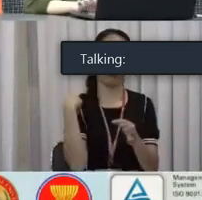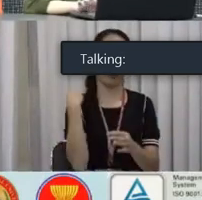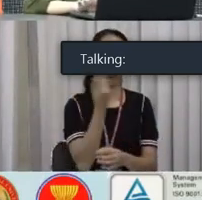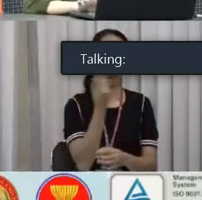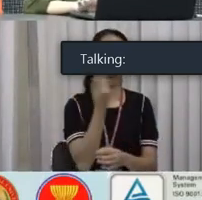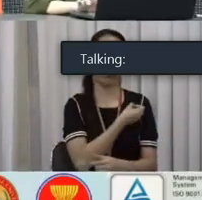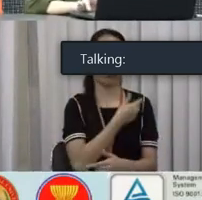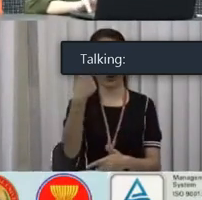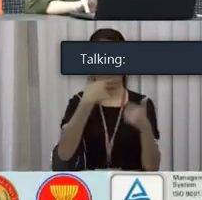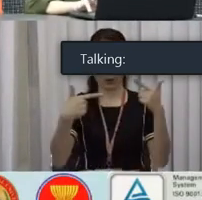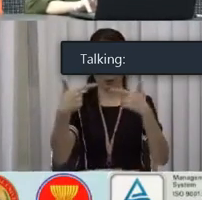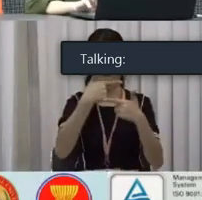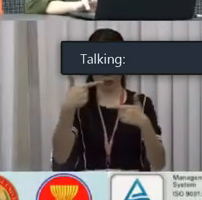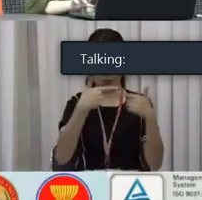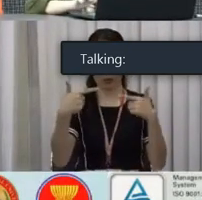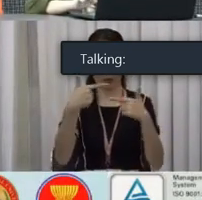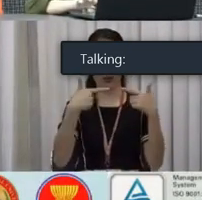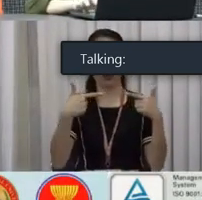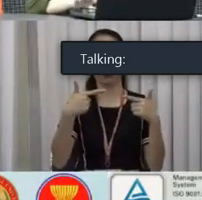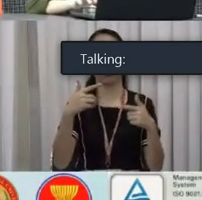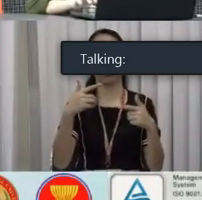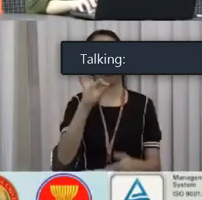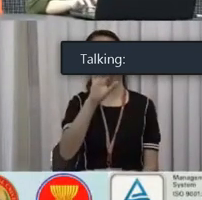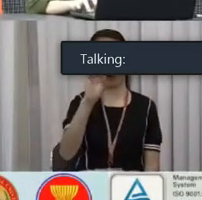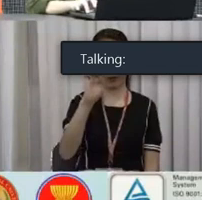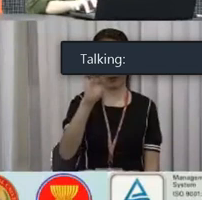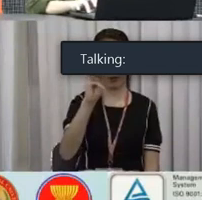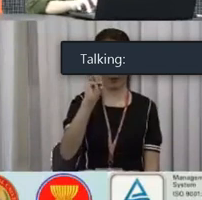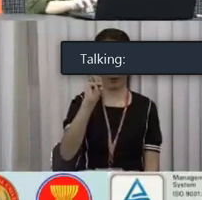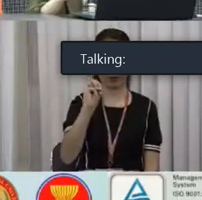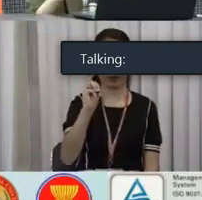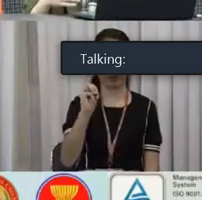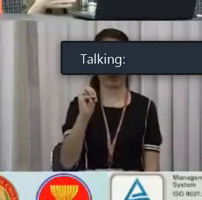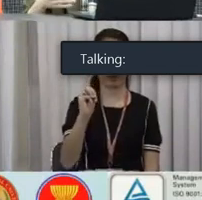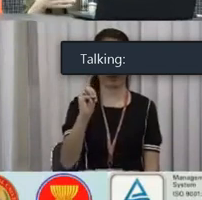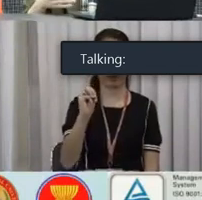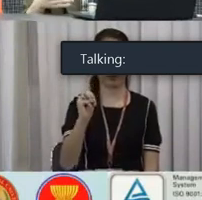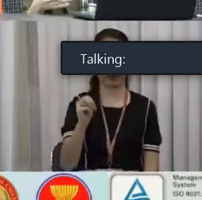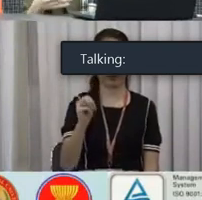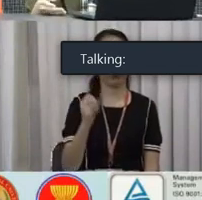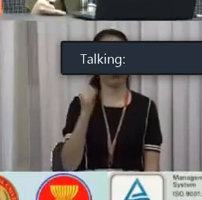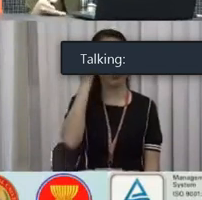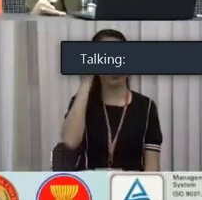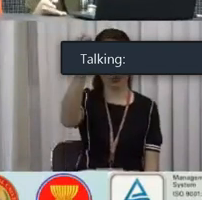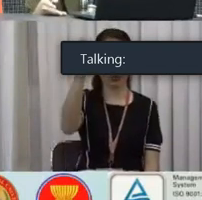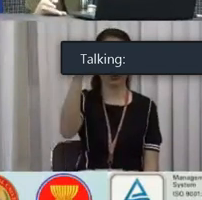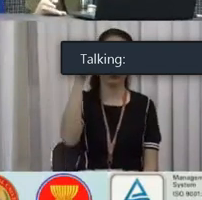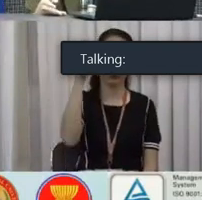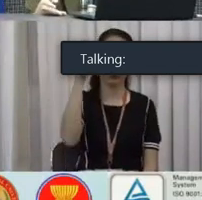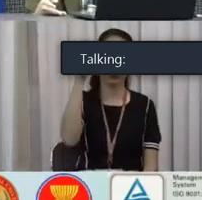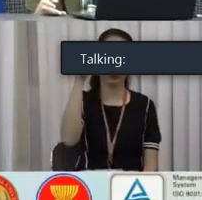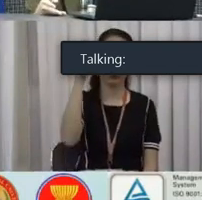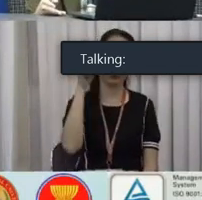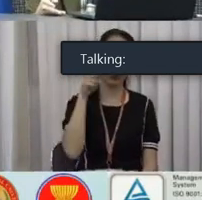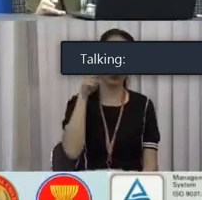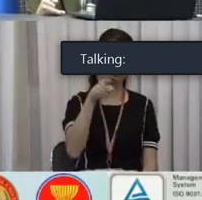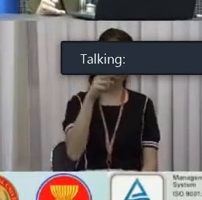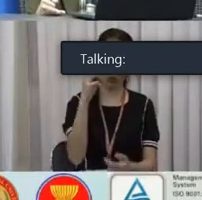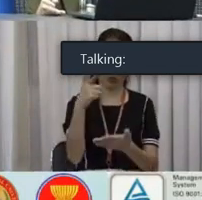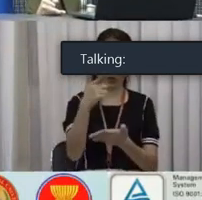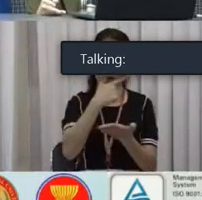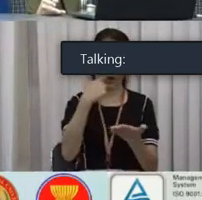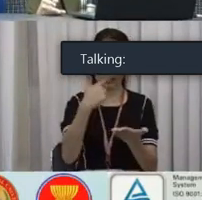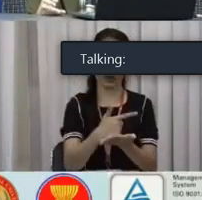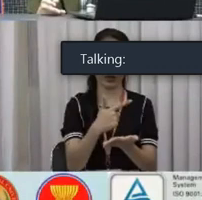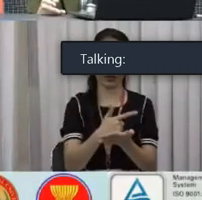kuan text. So puhon mang graduate mang yud mo, no? So please tawon, we are currently developing